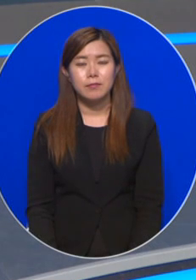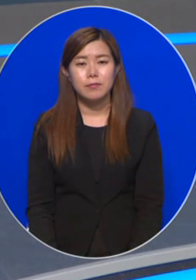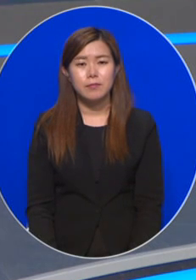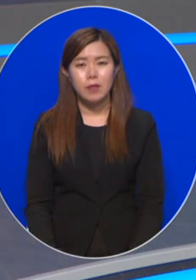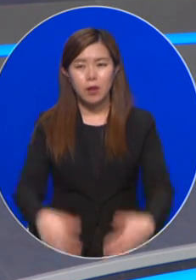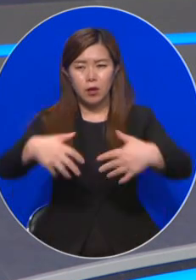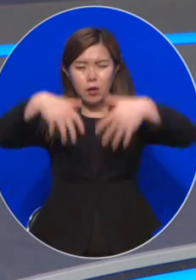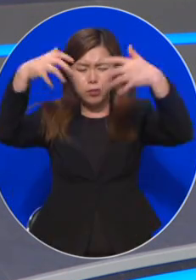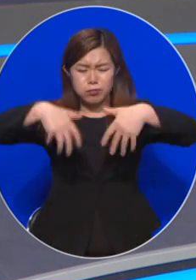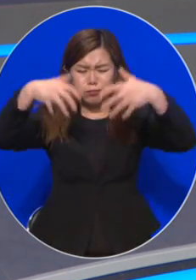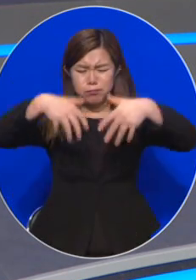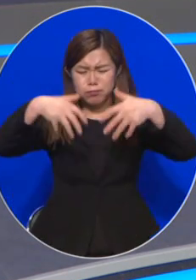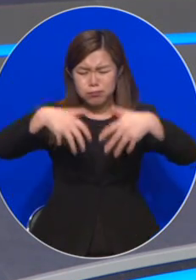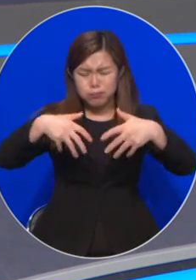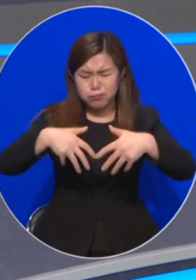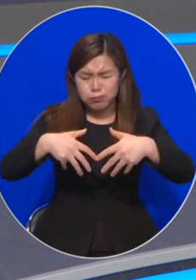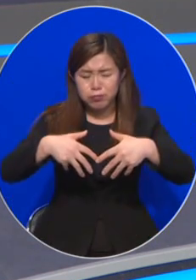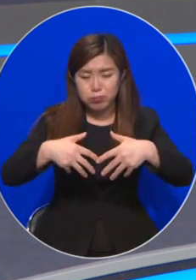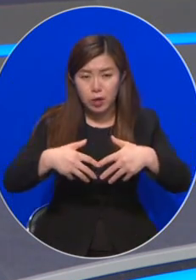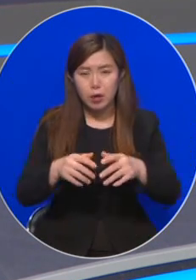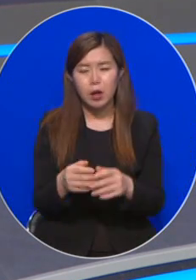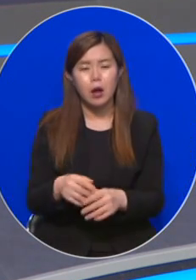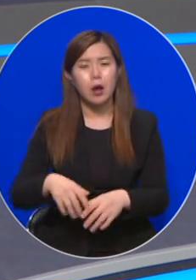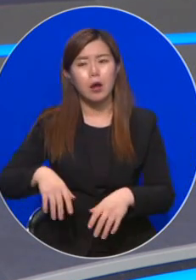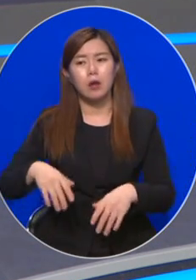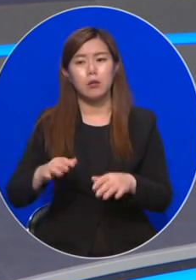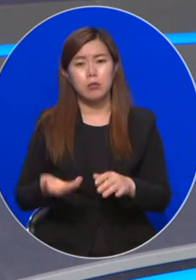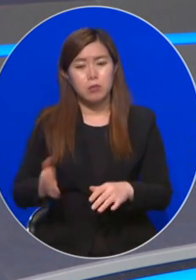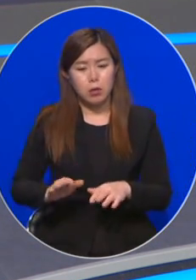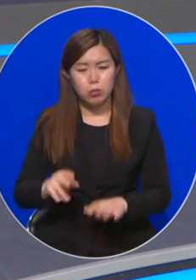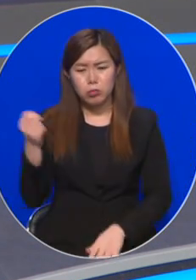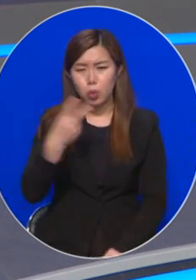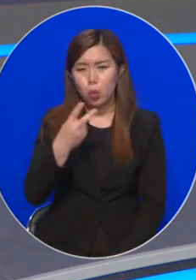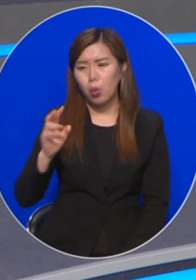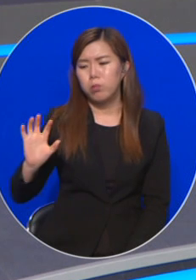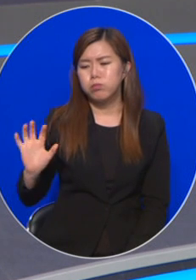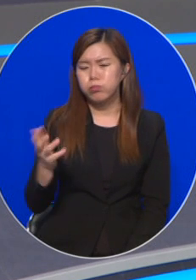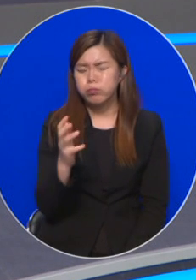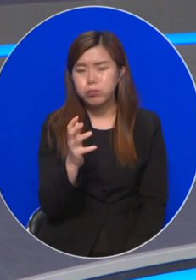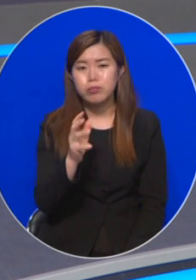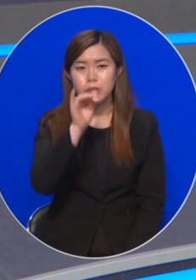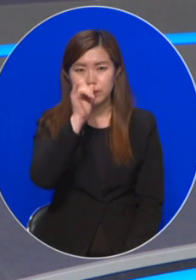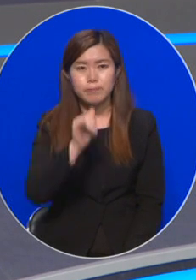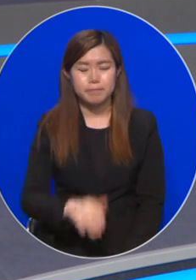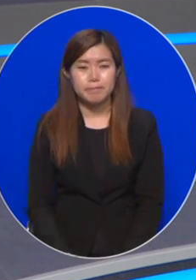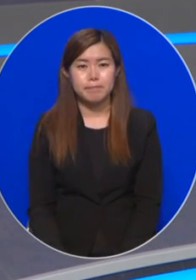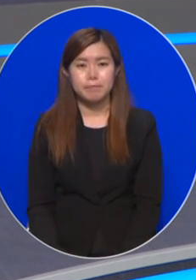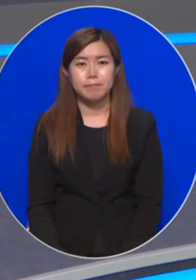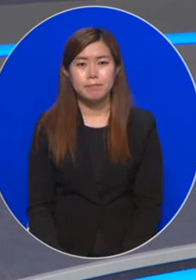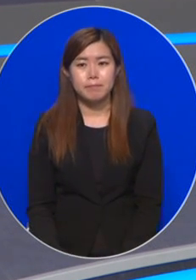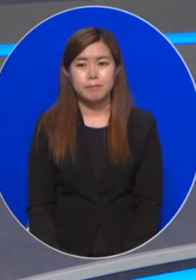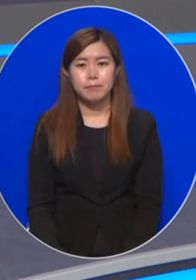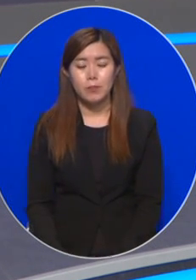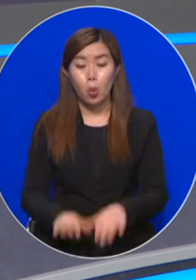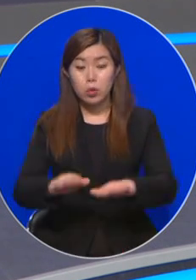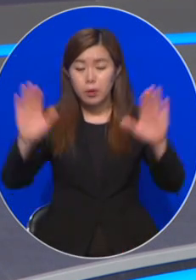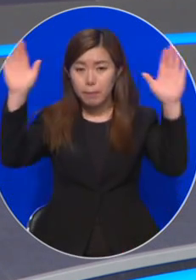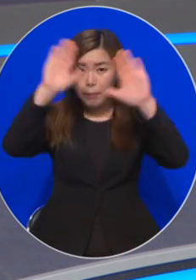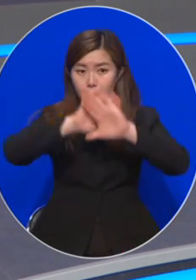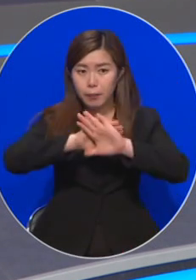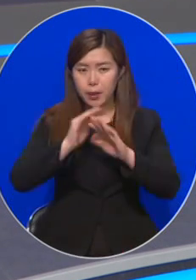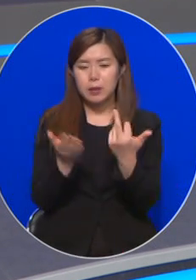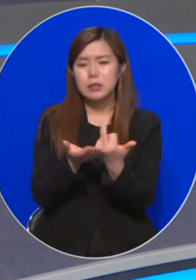폭우가 지나간 지 얼마 되지 않았는데요. 이번엔 8호 태풍 바비가 빠르게 올라오고 있습니다. 오늘 밤